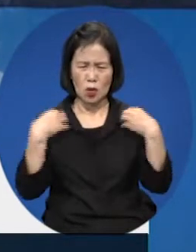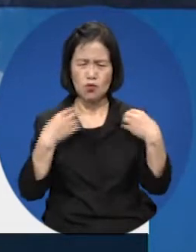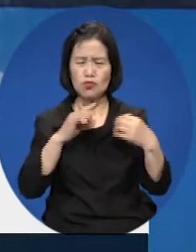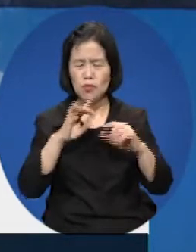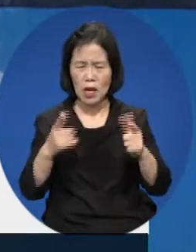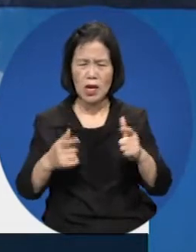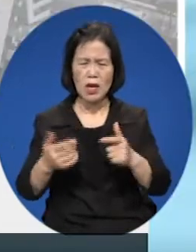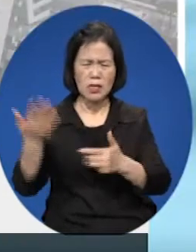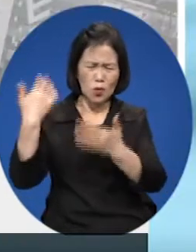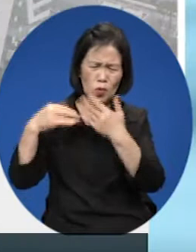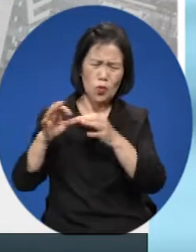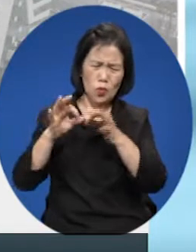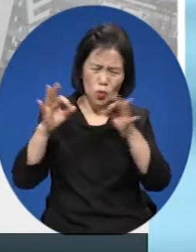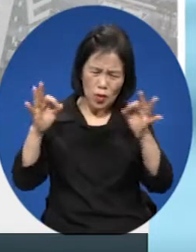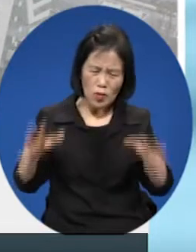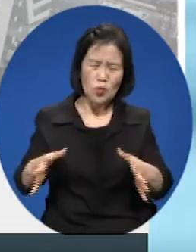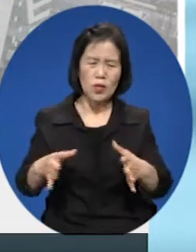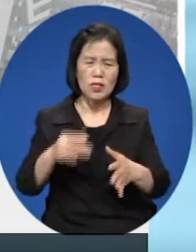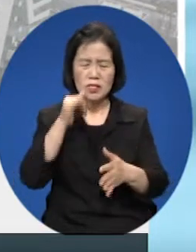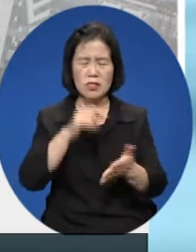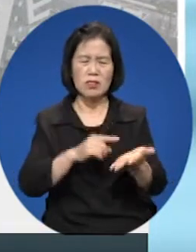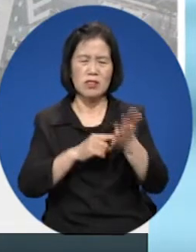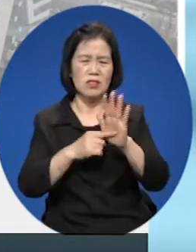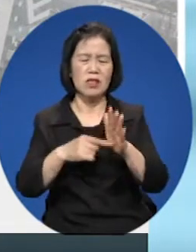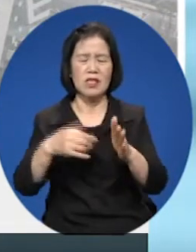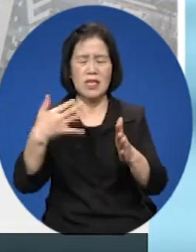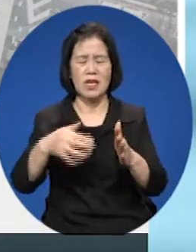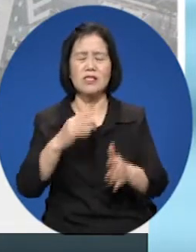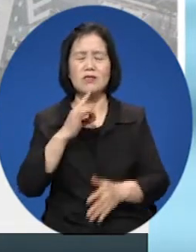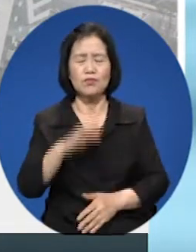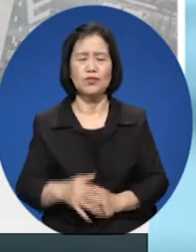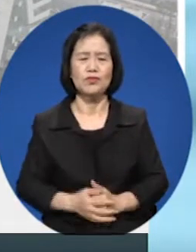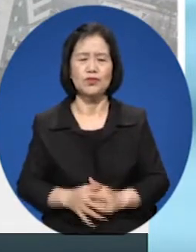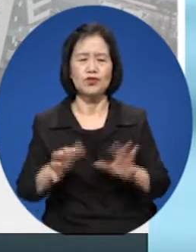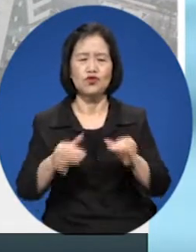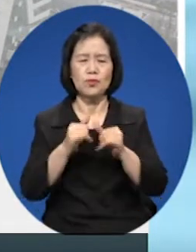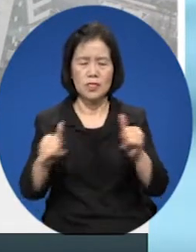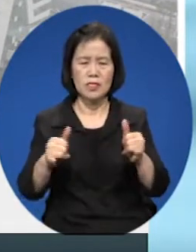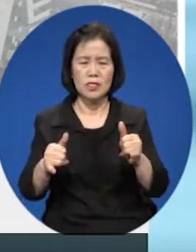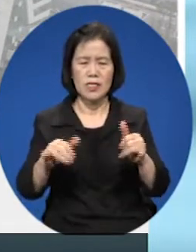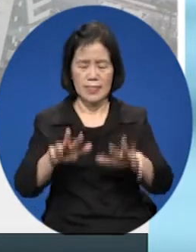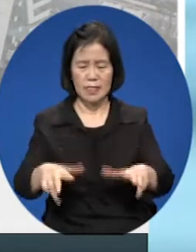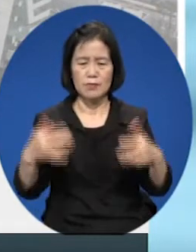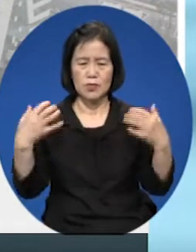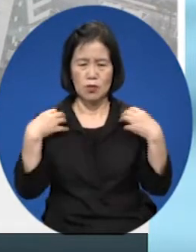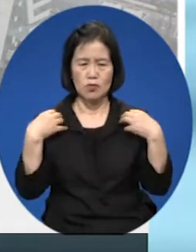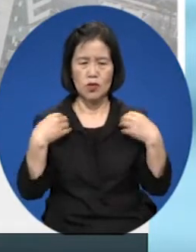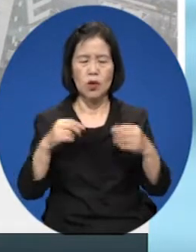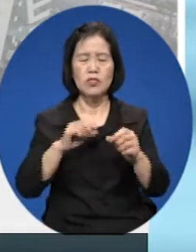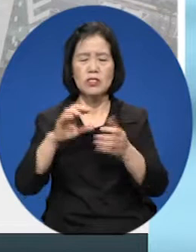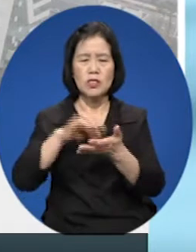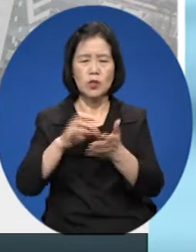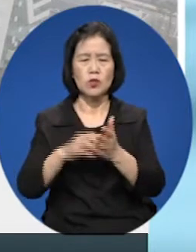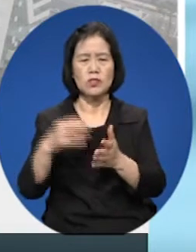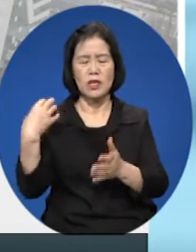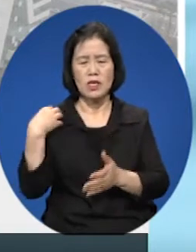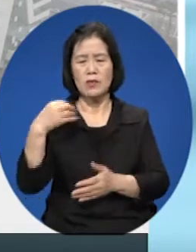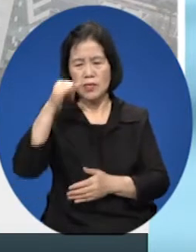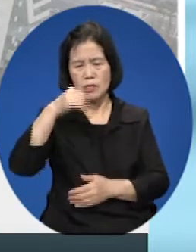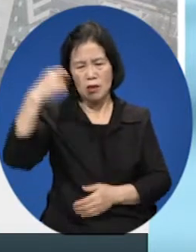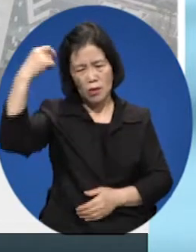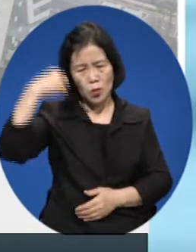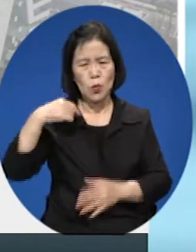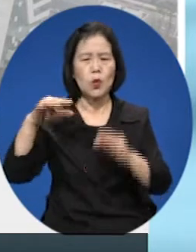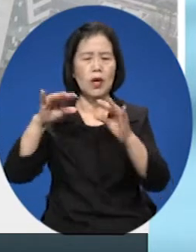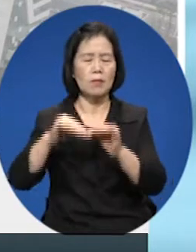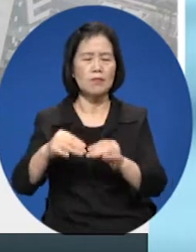있었던 문제도 드러나지 않아서 그렇지 그러나 그럼에도 국민들은 현 정부가 일정부분 책임이 있다는 것을 다 생각을 하고 있습니다